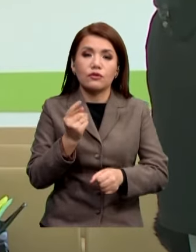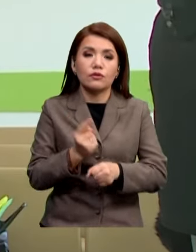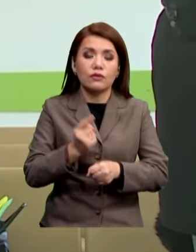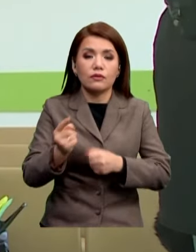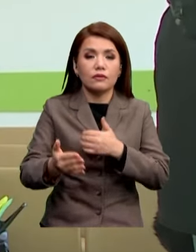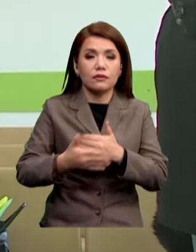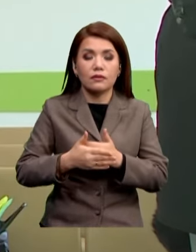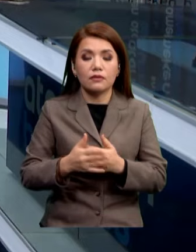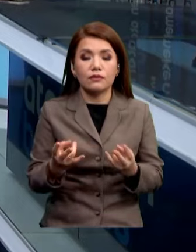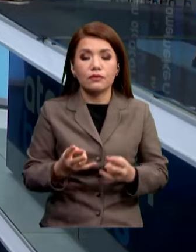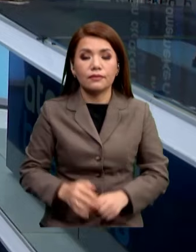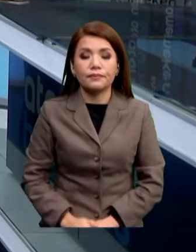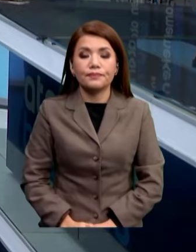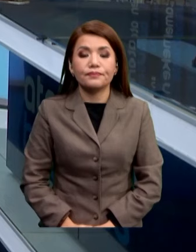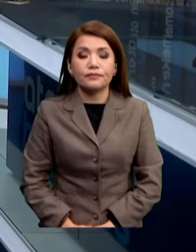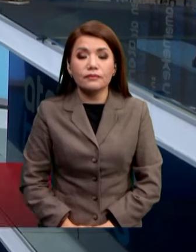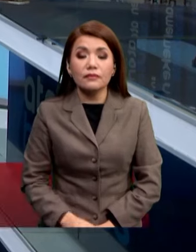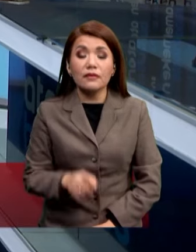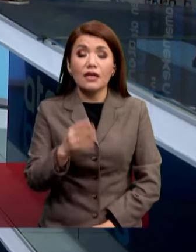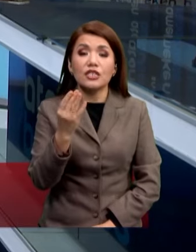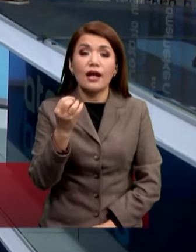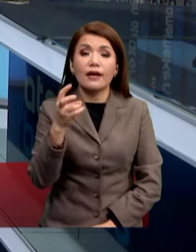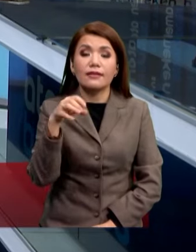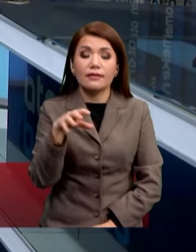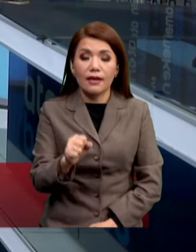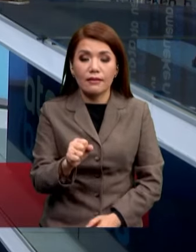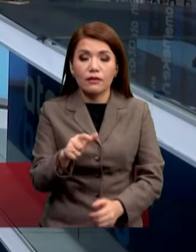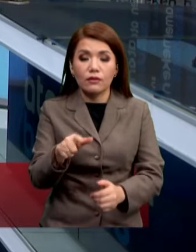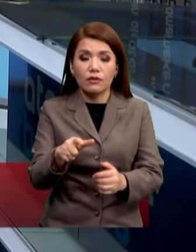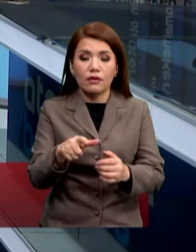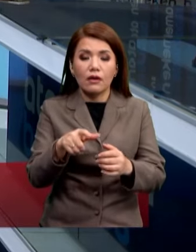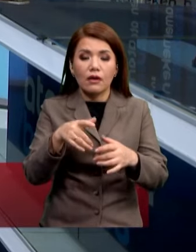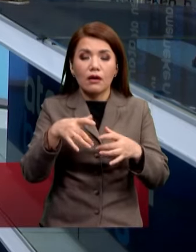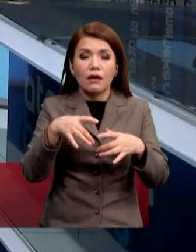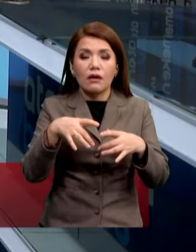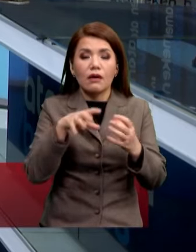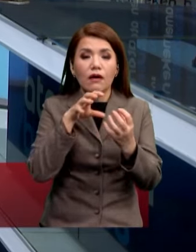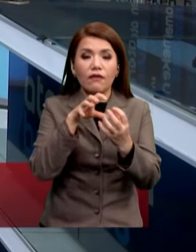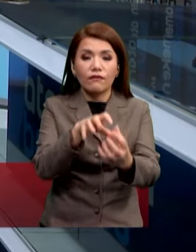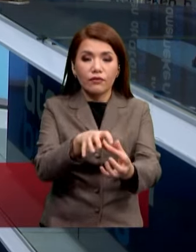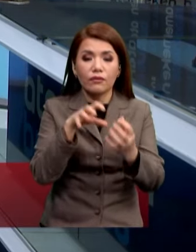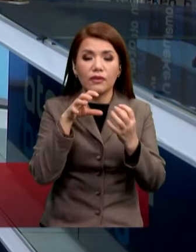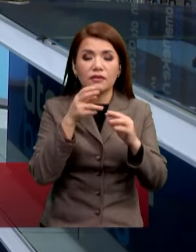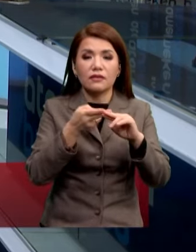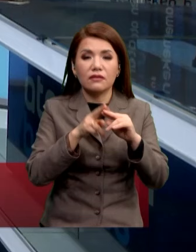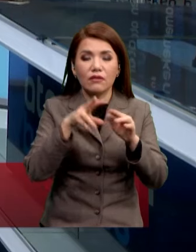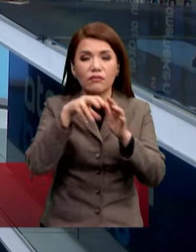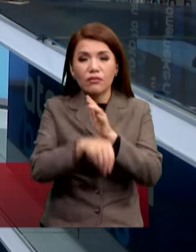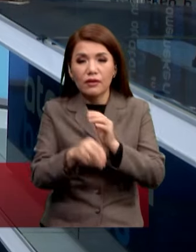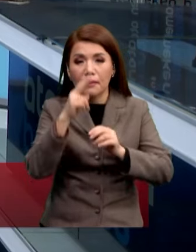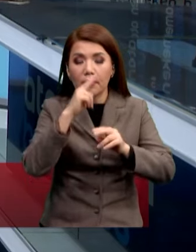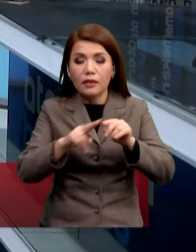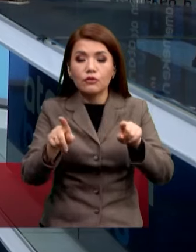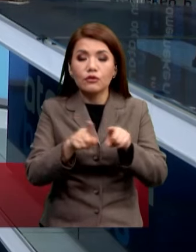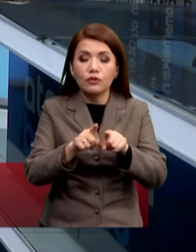заключения. На шахте Майкаин-Золото нашли бампер упавшего автобуса и сумку одного из спасателей. Пропавших